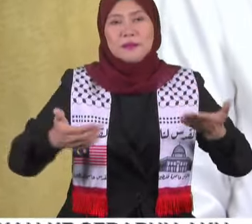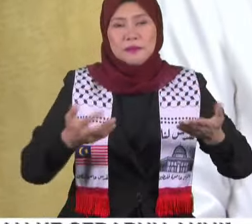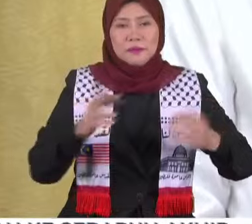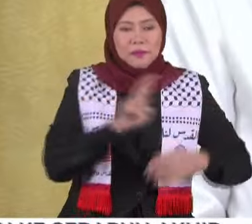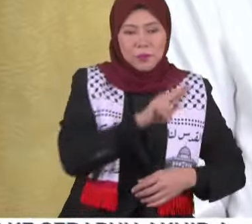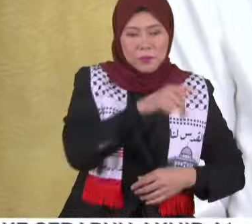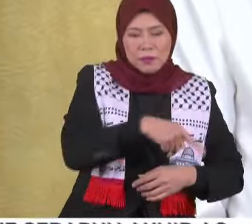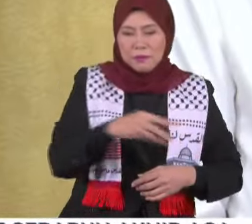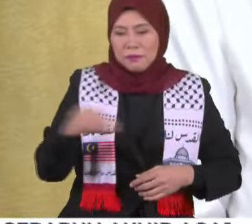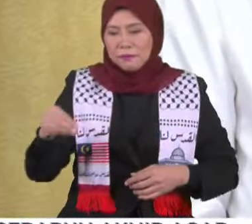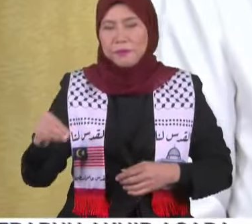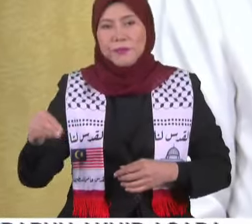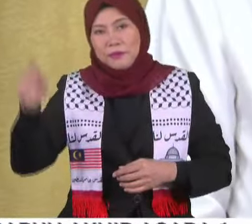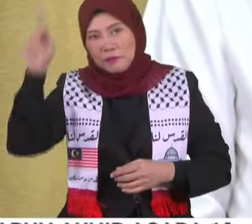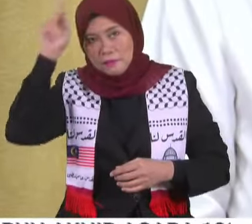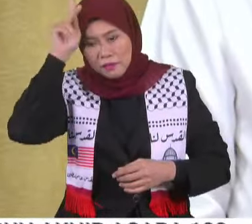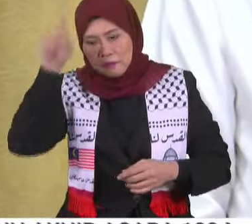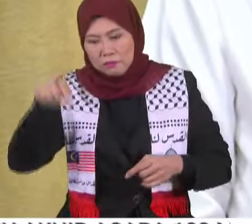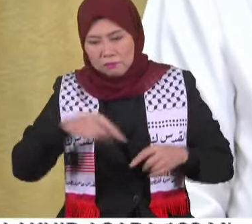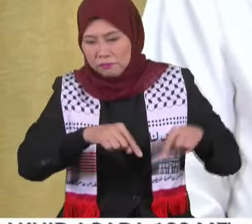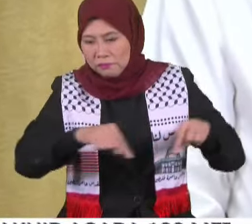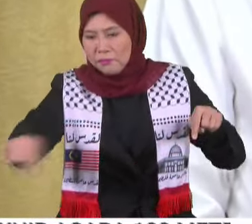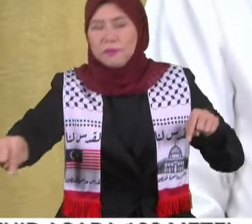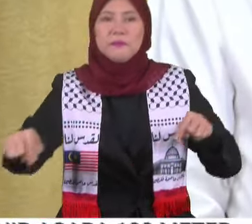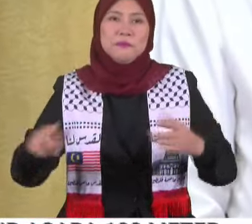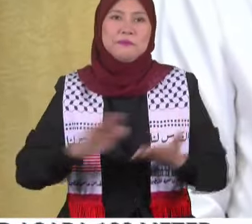sebab itu kita bagi keutamaan.